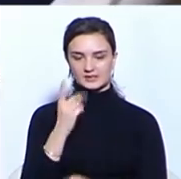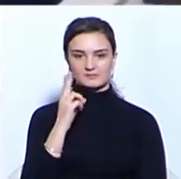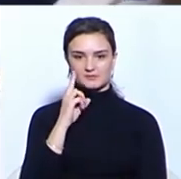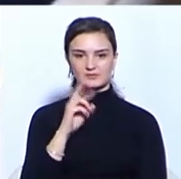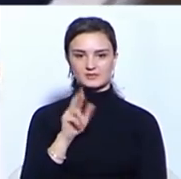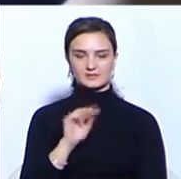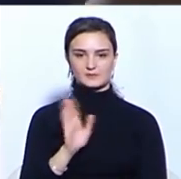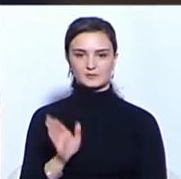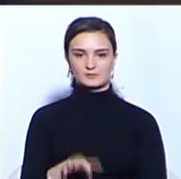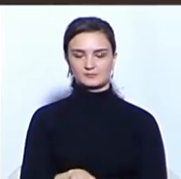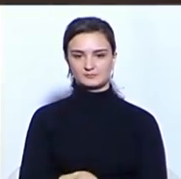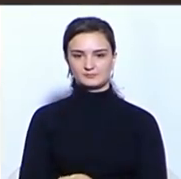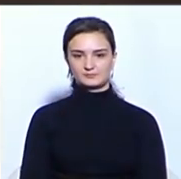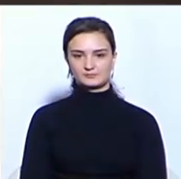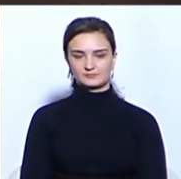всё.